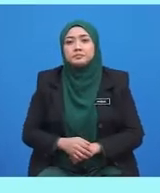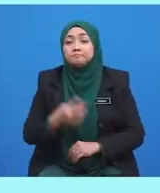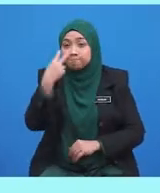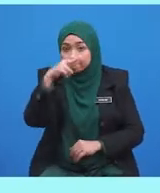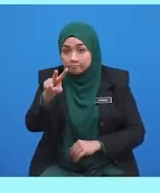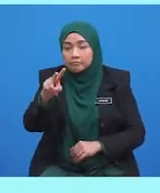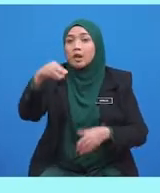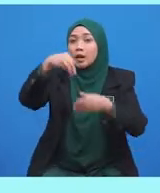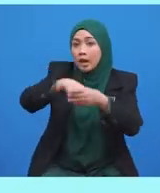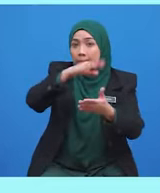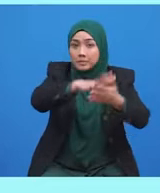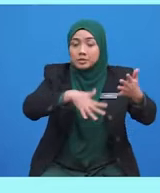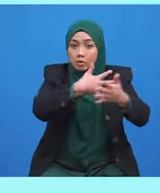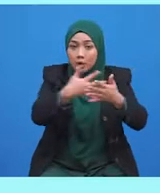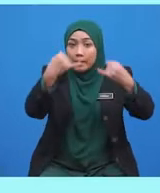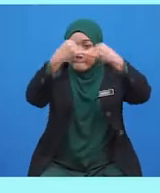Perhatikan.